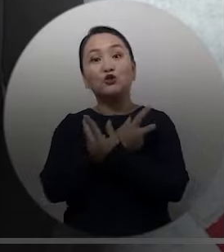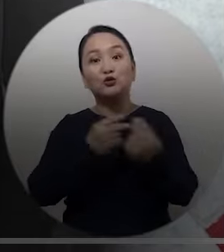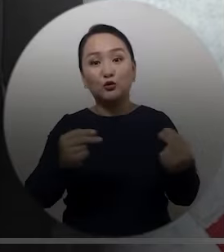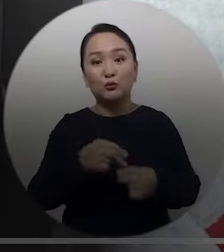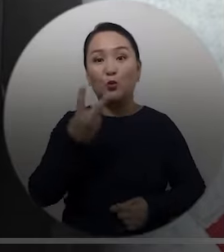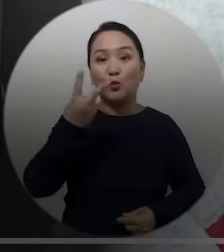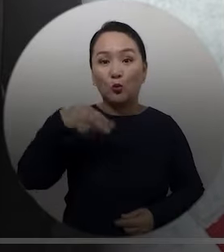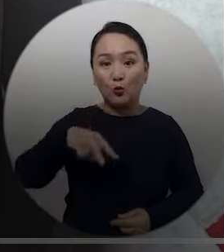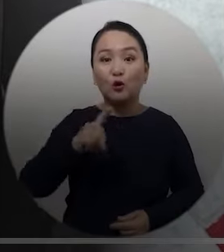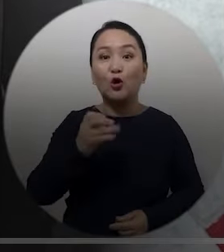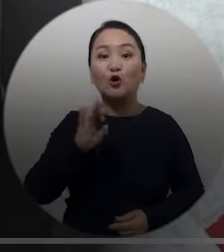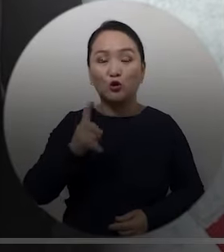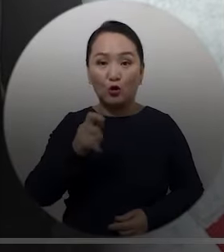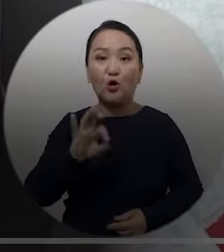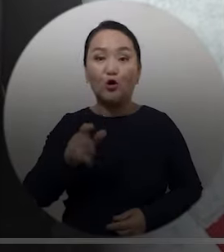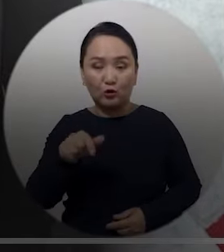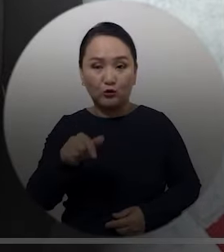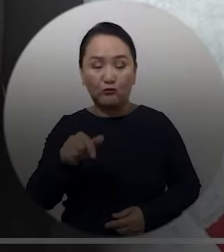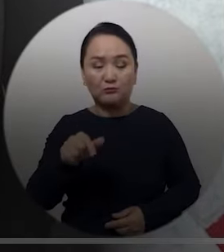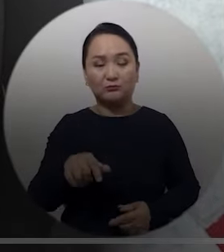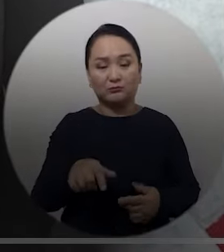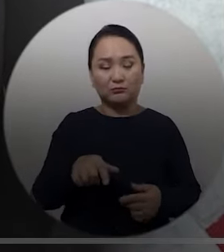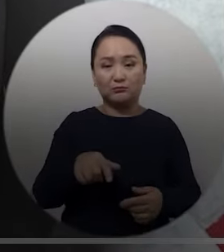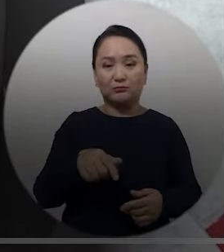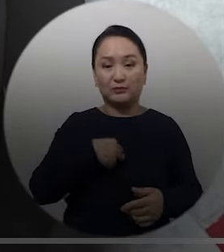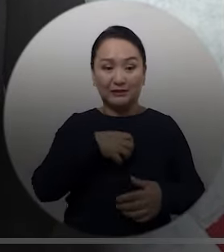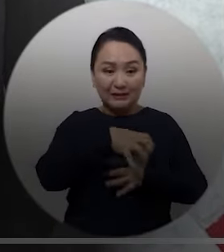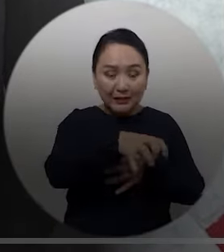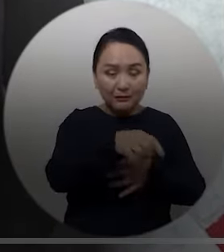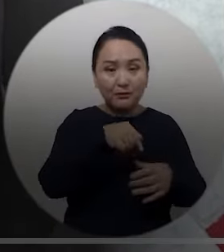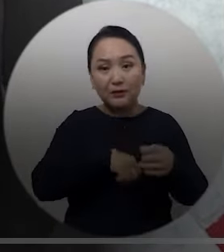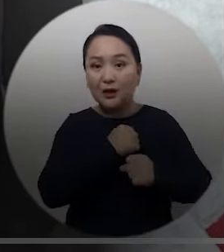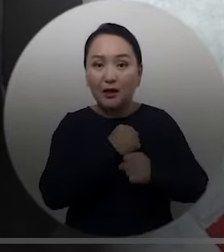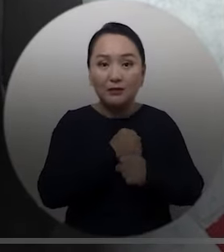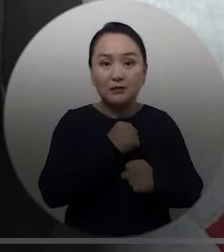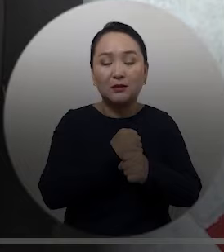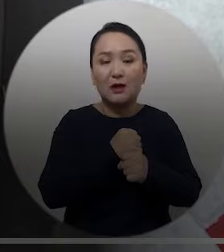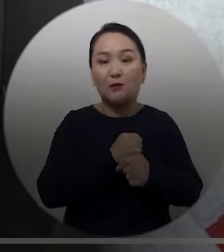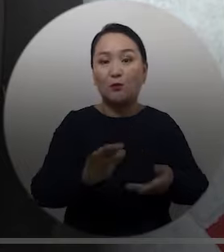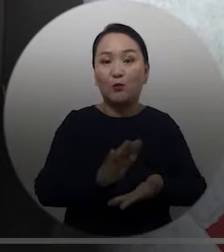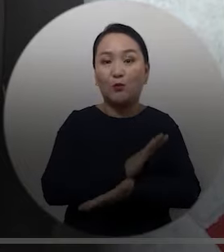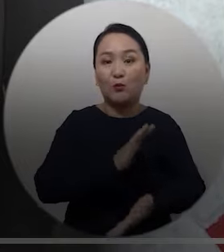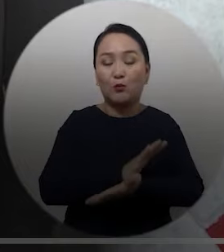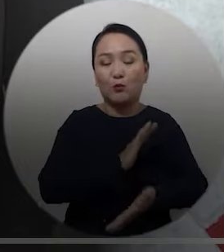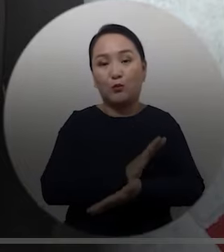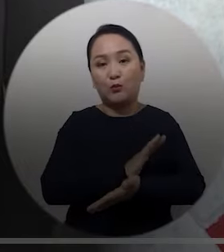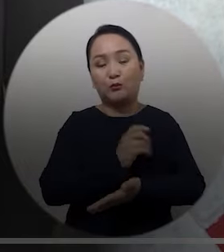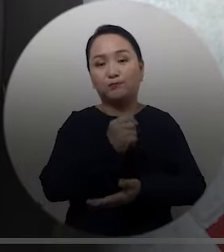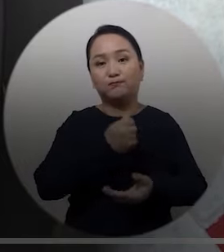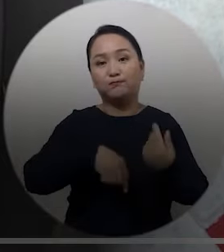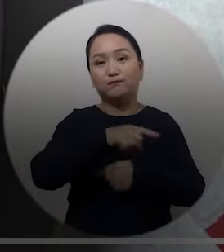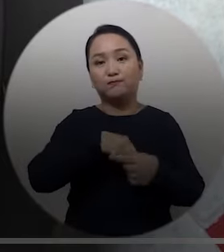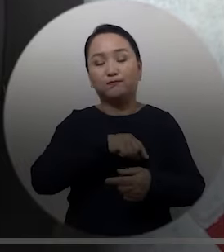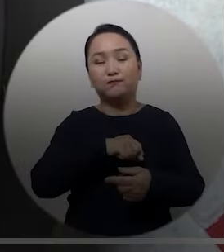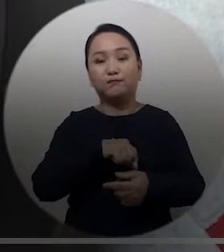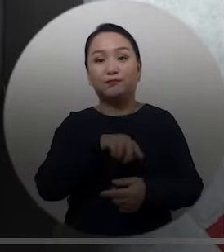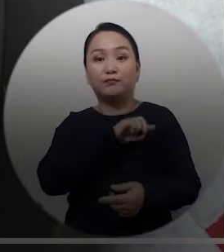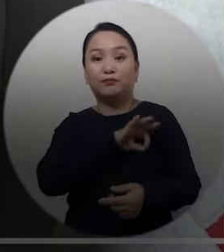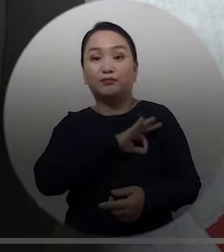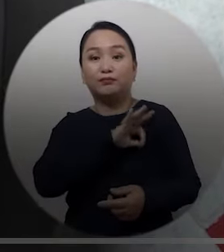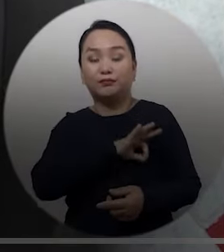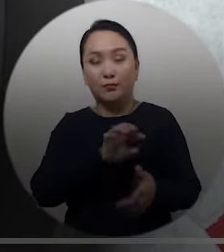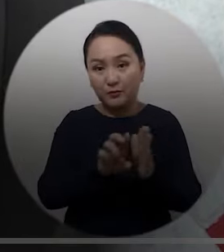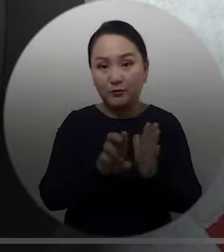хүрэх гэвэл үйл хөдлөл хөрөнгөний салбар байж байгаа. Одоо маш богино хугацаанд хүн үйл хөдлөлийн салбарт бол хөрөнгө оруулад түүнийг буцаагаад